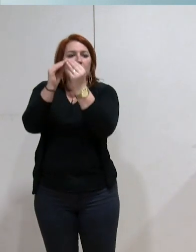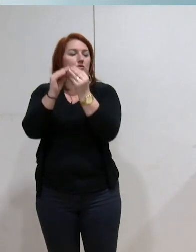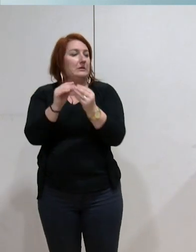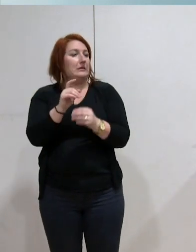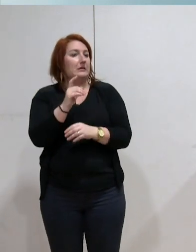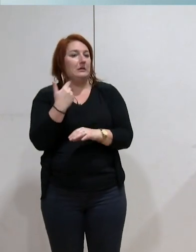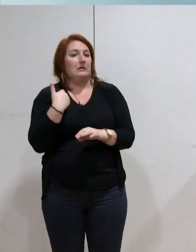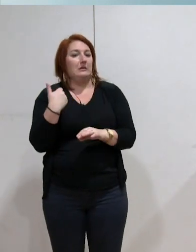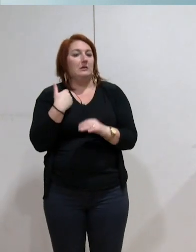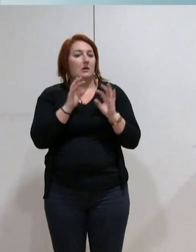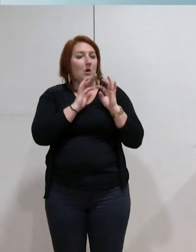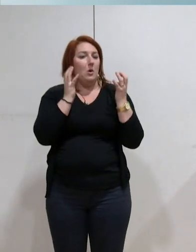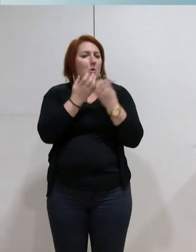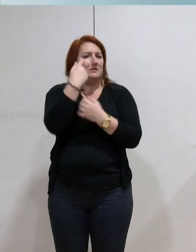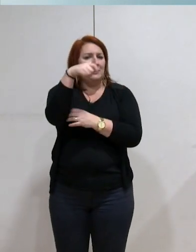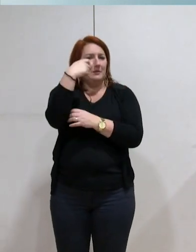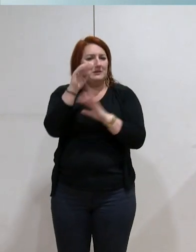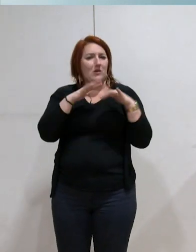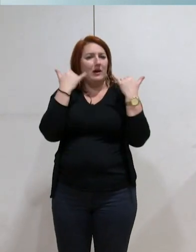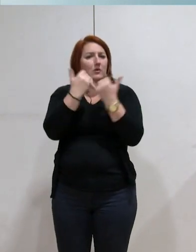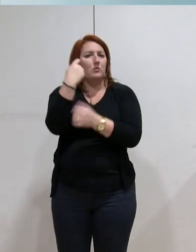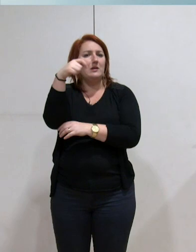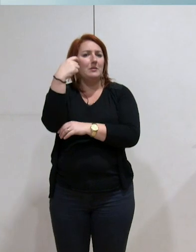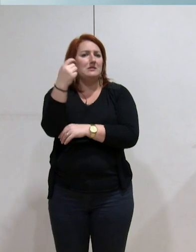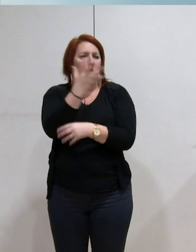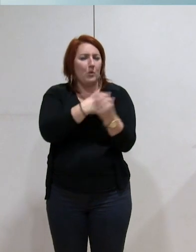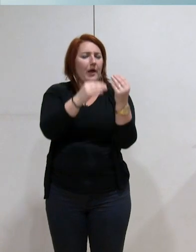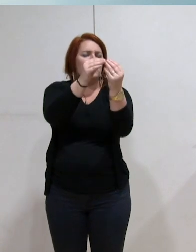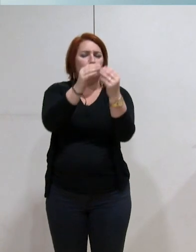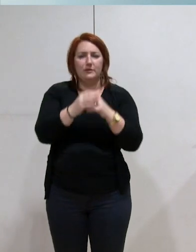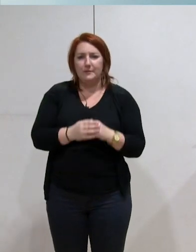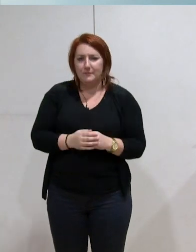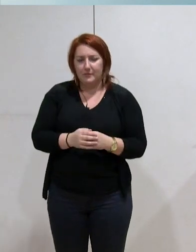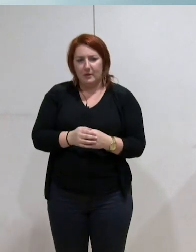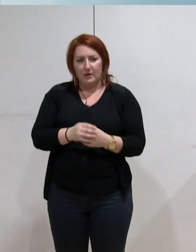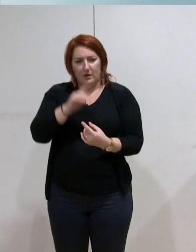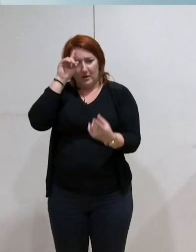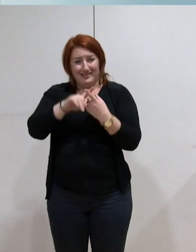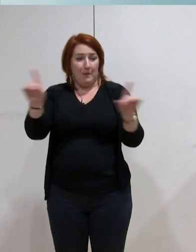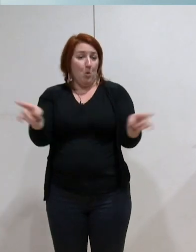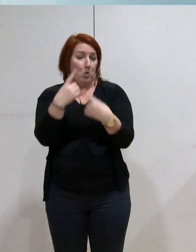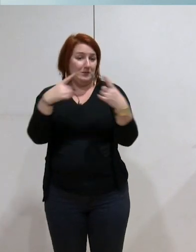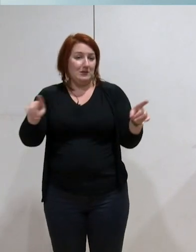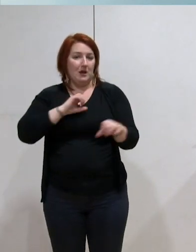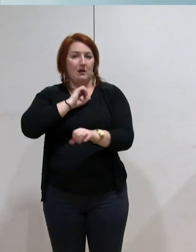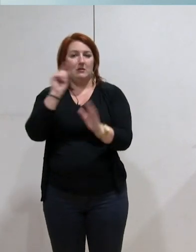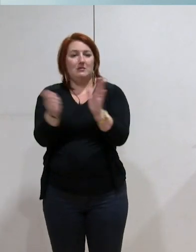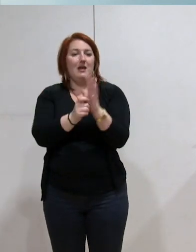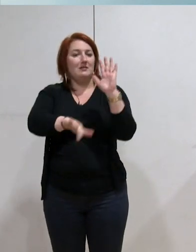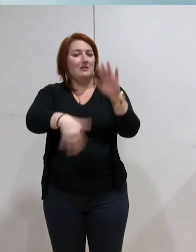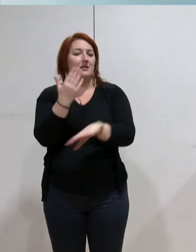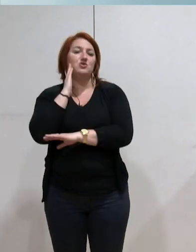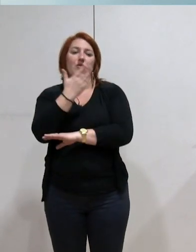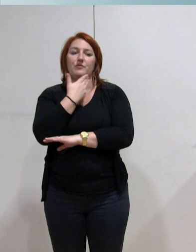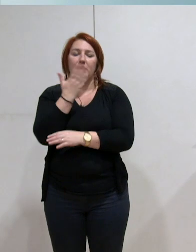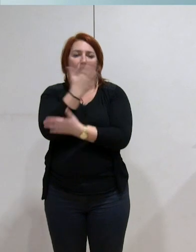l'avons vu en conseil des présidents réunion des présidents pour un concert qui aura lieu le 15 janvier au Palais des